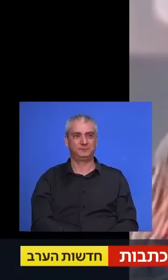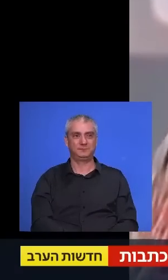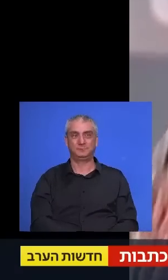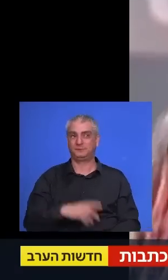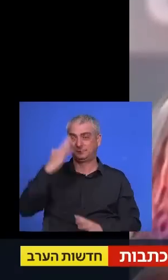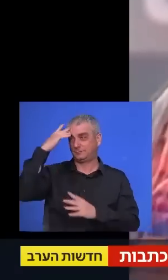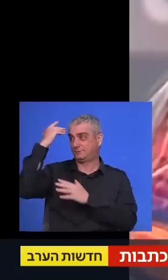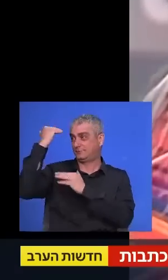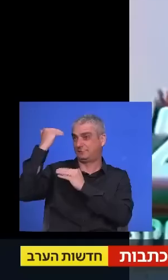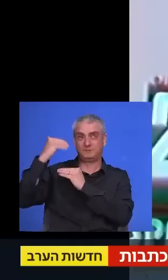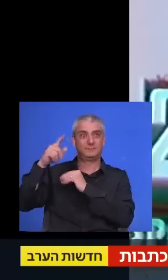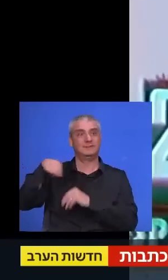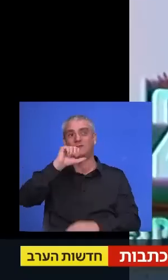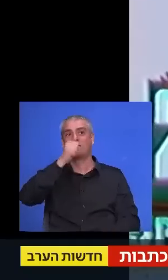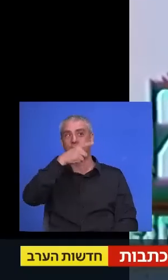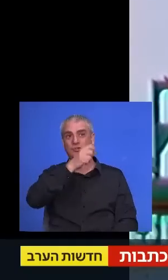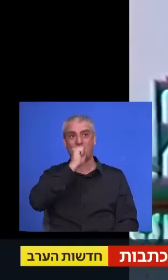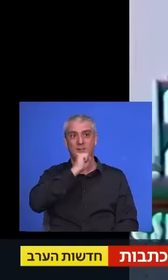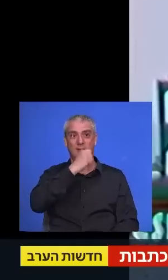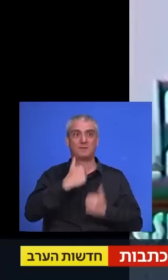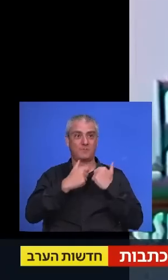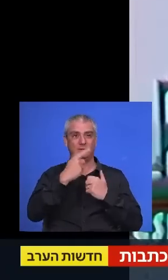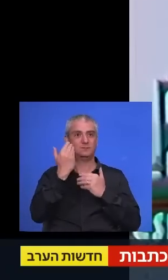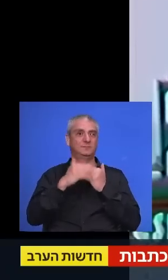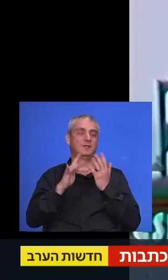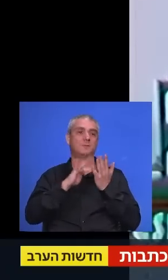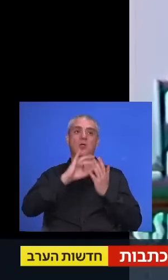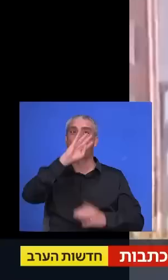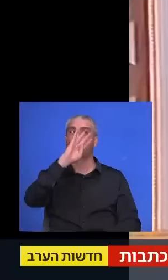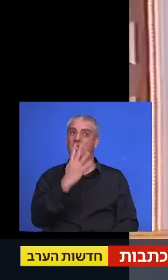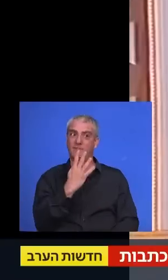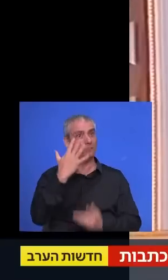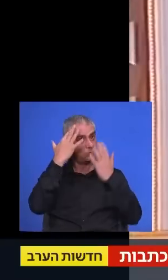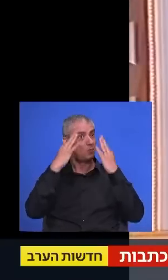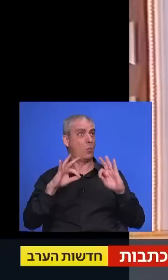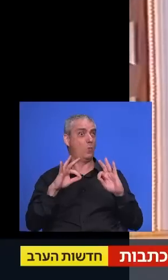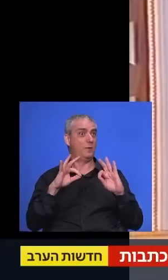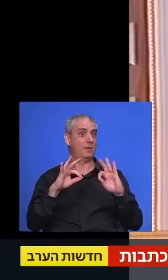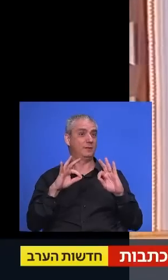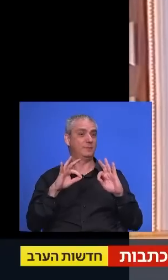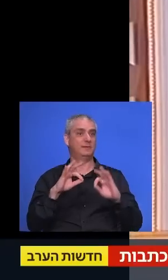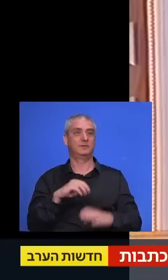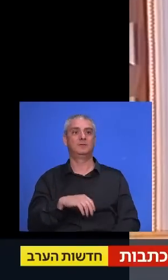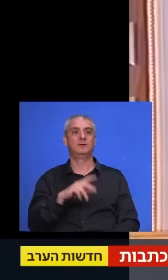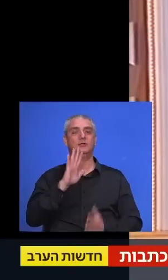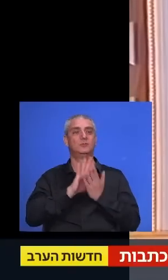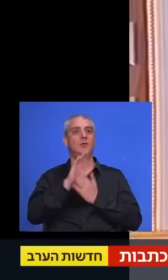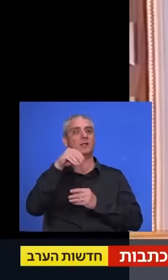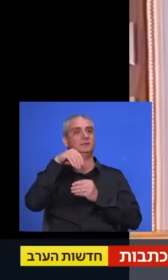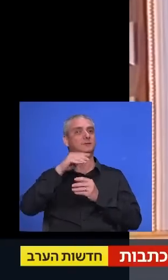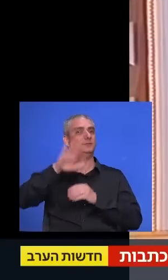לסלב. הסיבוב הראשון של אילנית וישראל באירוויזיון הסתיים במקום הרביעי והמכובד. 18 votes for